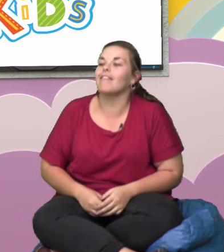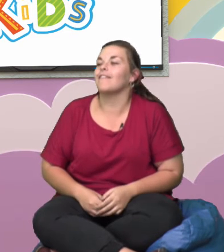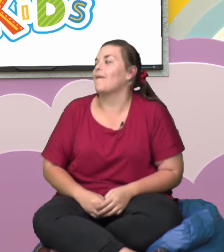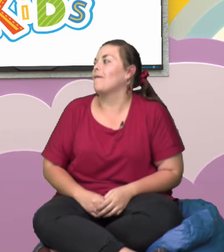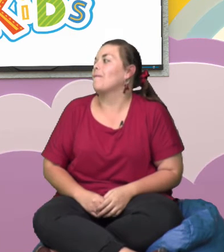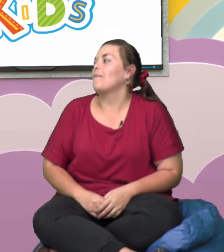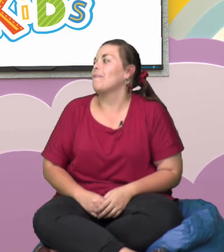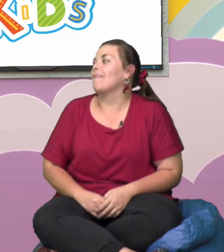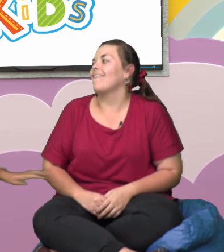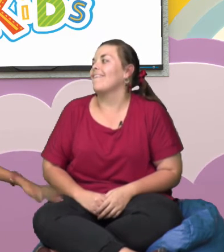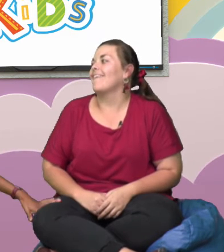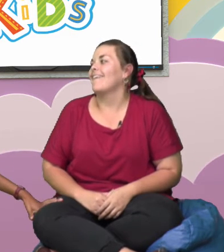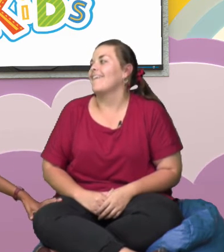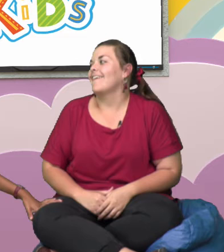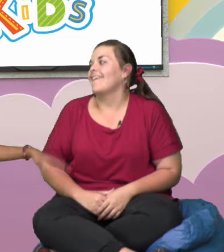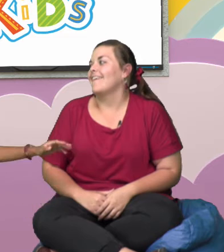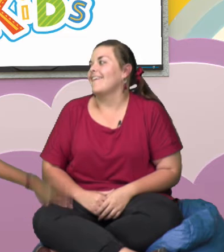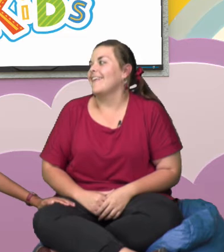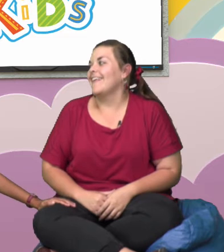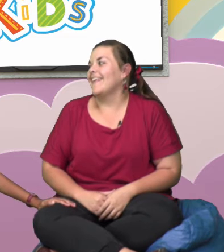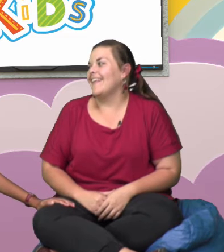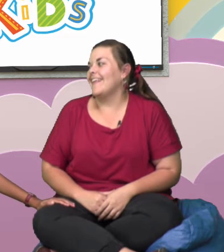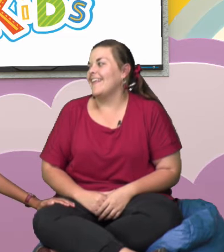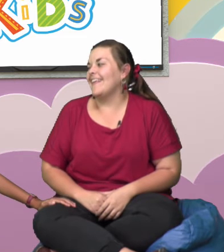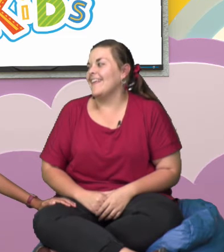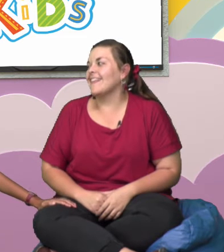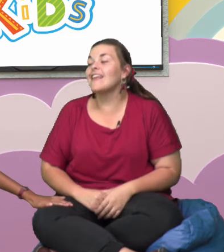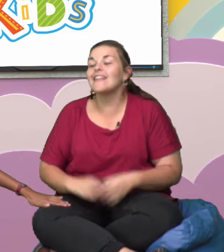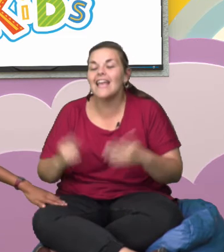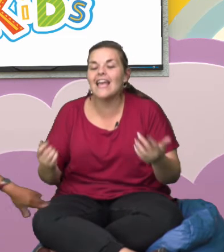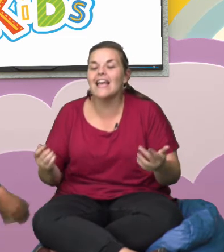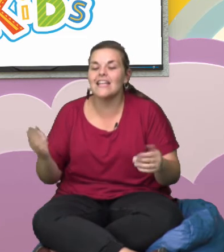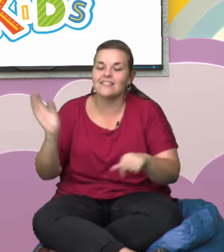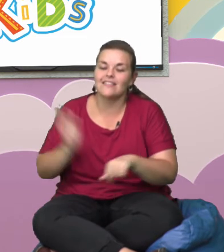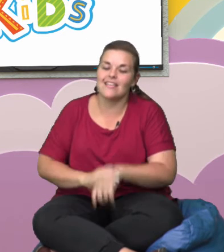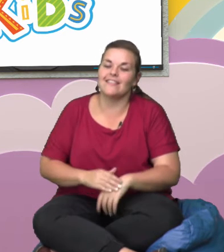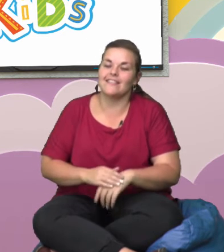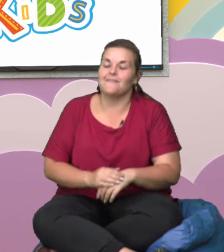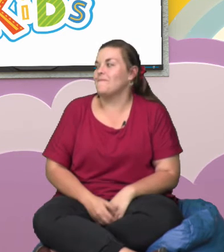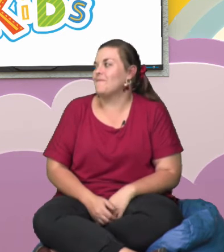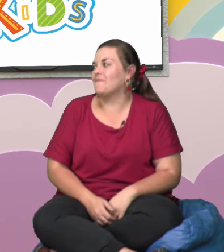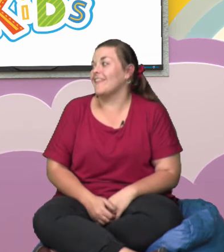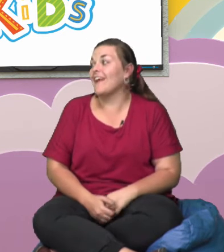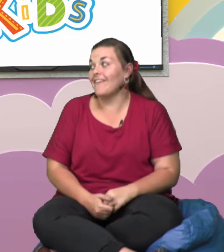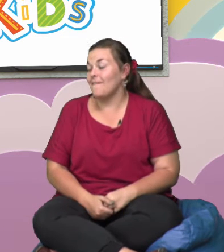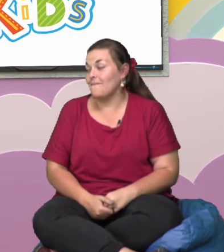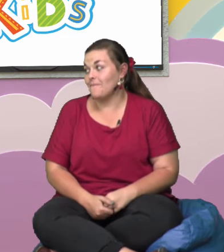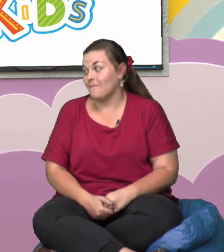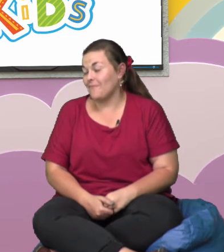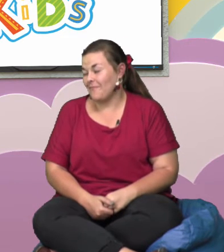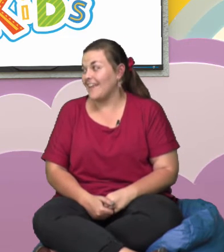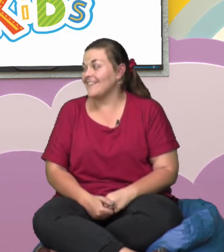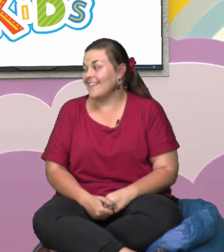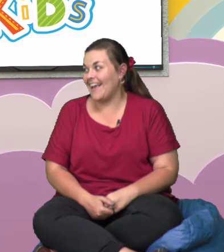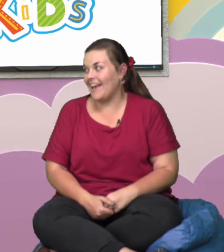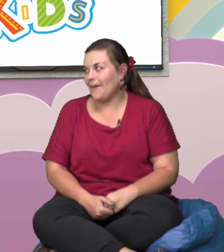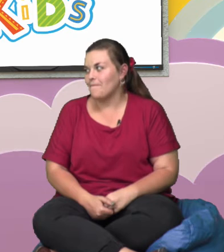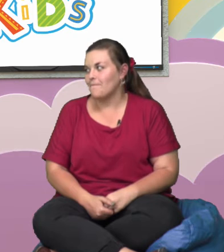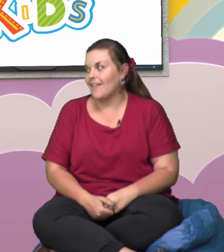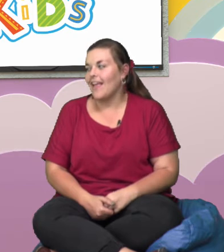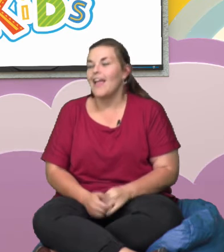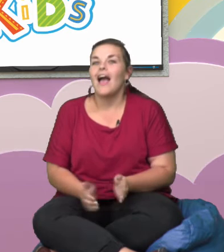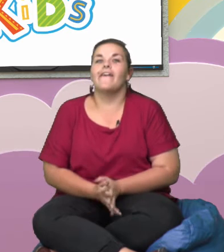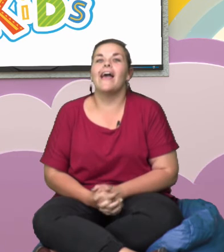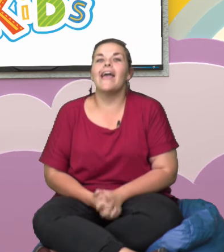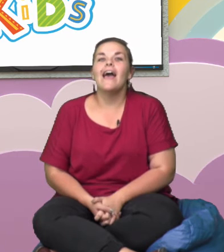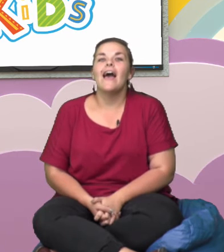verkeerd. Okay, maar 6 is verkeerd en 22 is verkeerd. Dit is Ja. 6. Ons Okay. doen dit nie. Is jy reg? Ek is